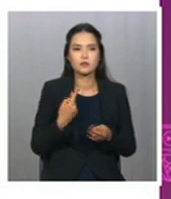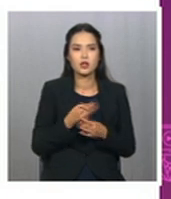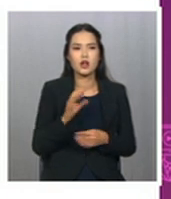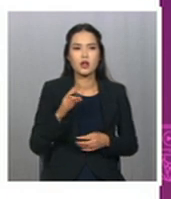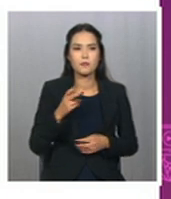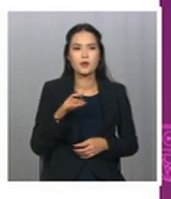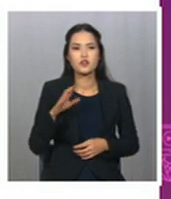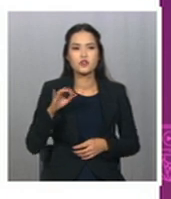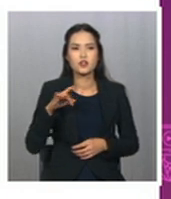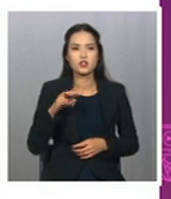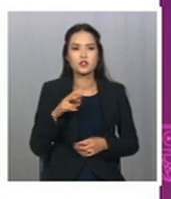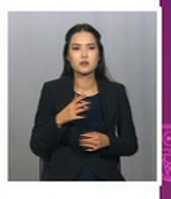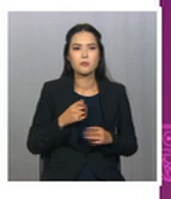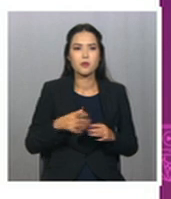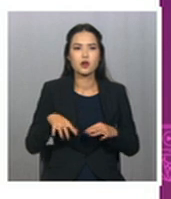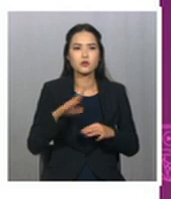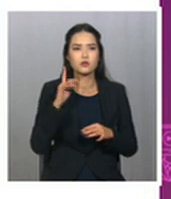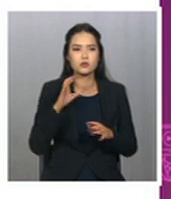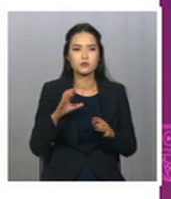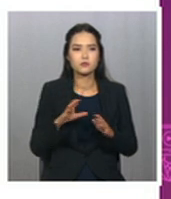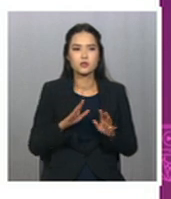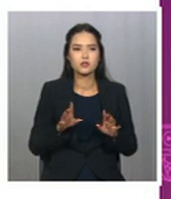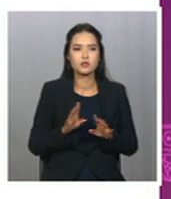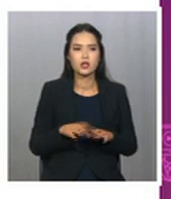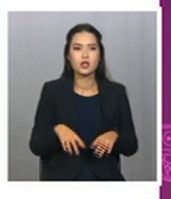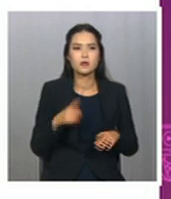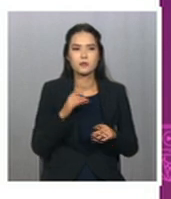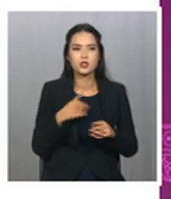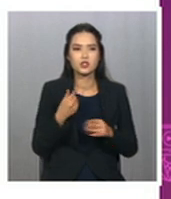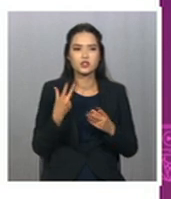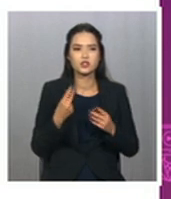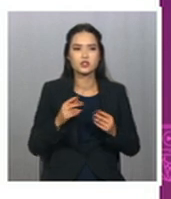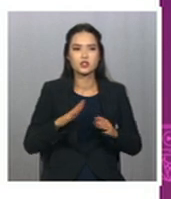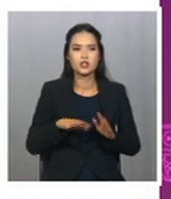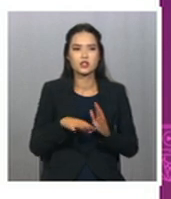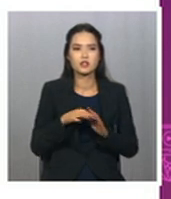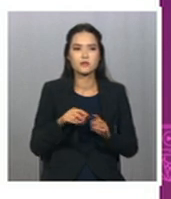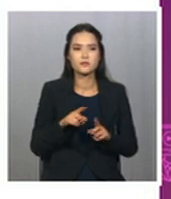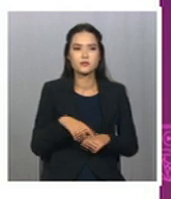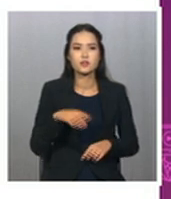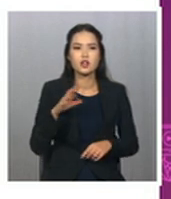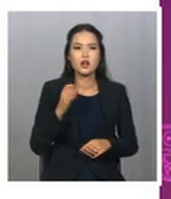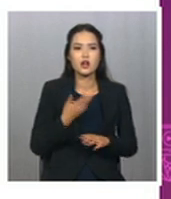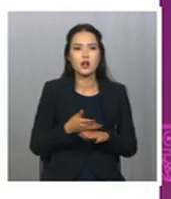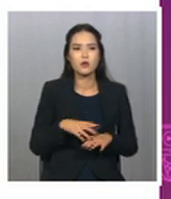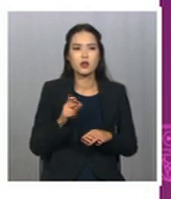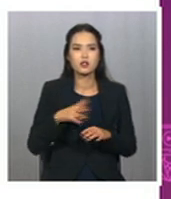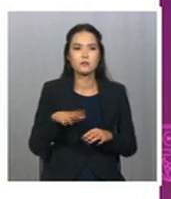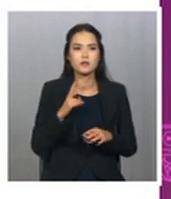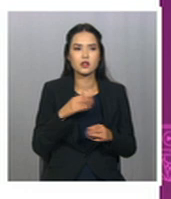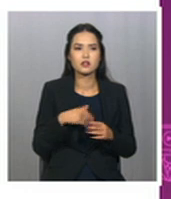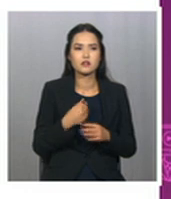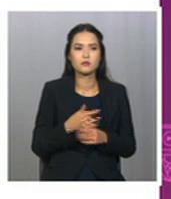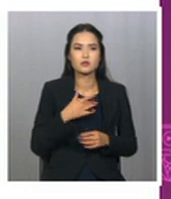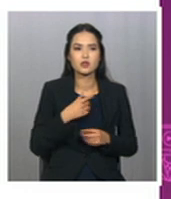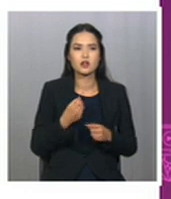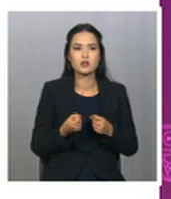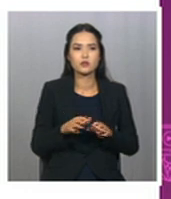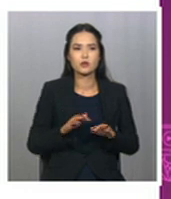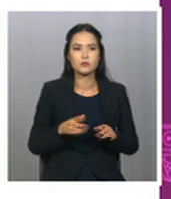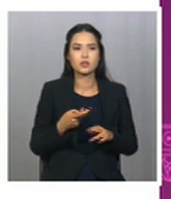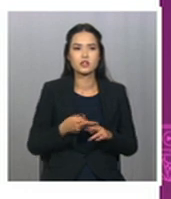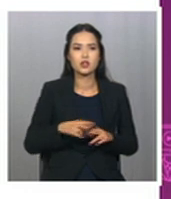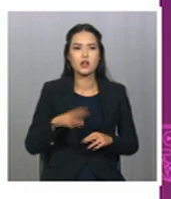бір-екі жерін анық аңғарды. Ауырған адамдай қалтырап, жүрегі қатты қобалжып келе жатқан Абай, жиреншенің